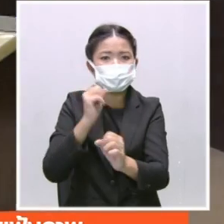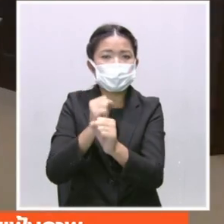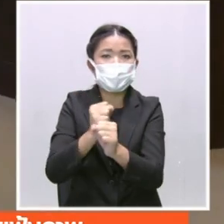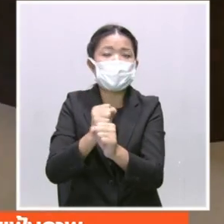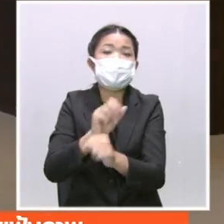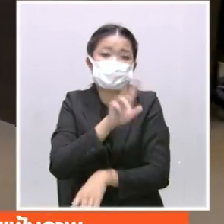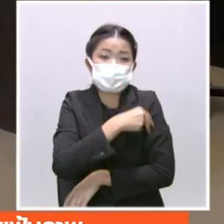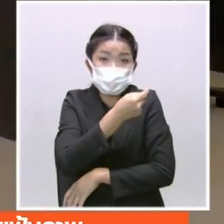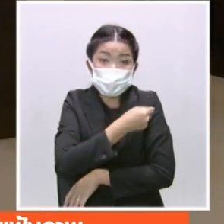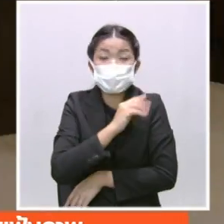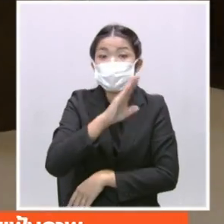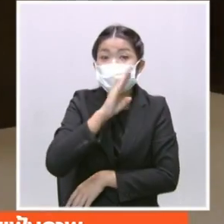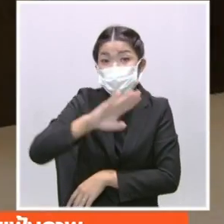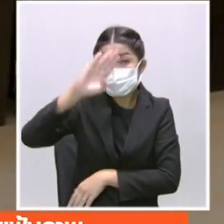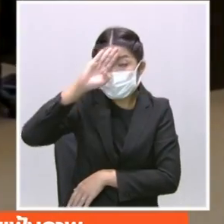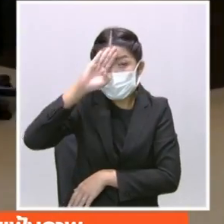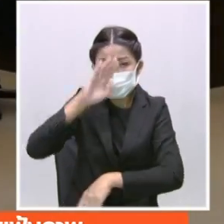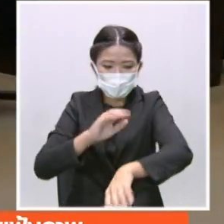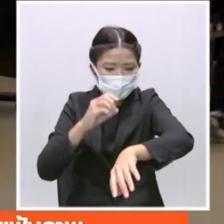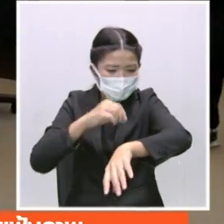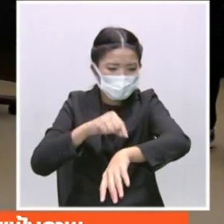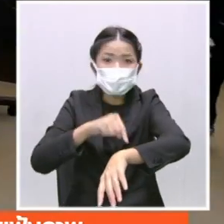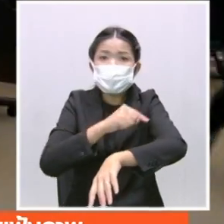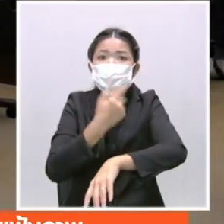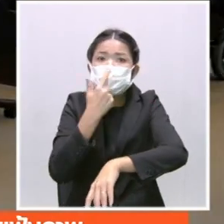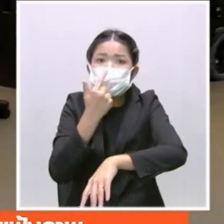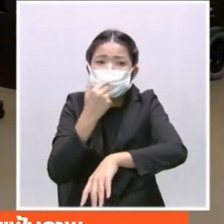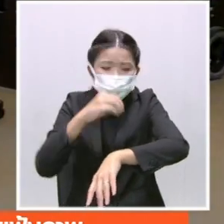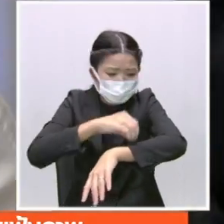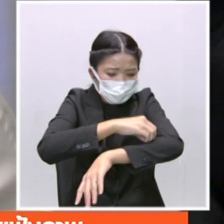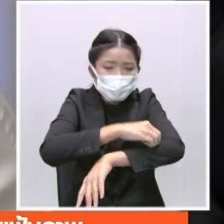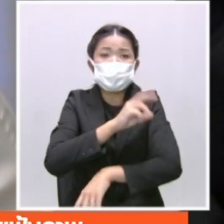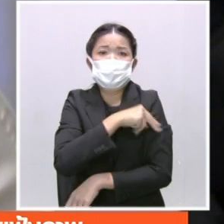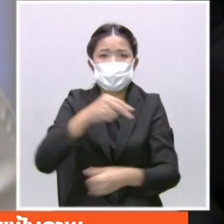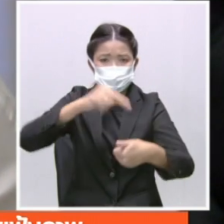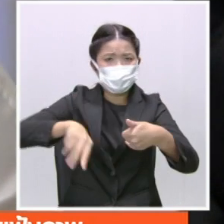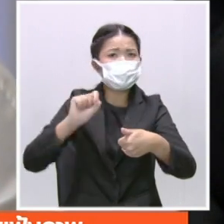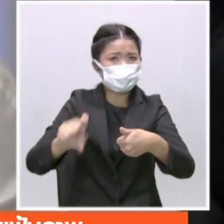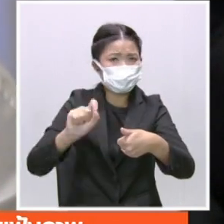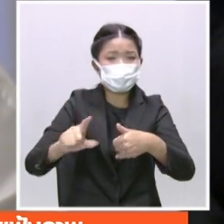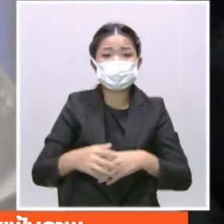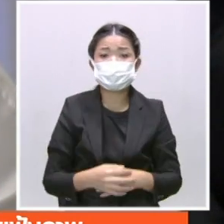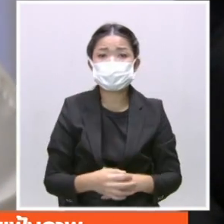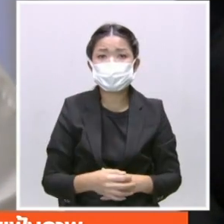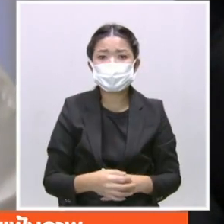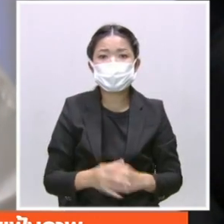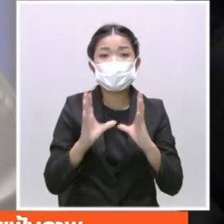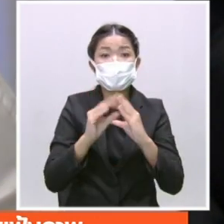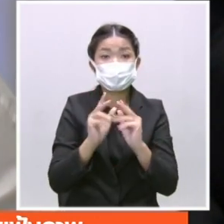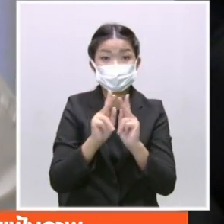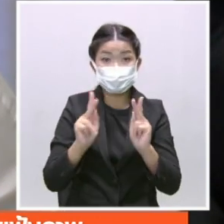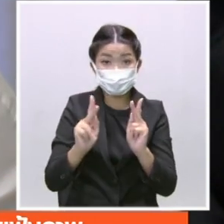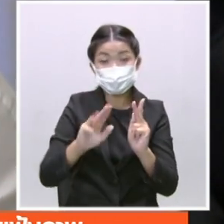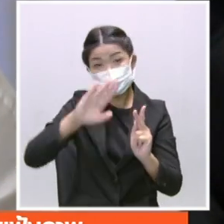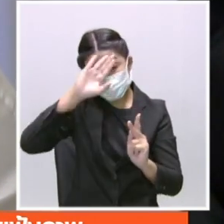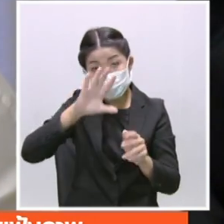ะคะรวมถึงหากมีอาการผื่นแดงตามมือเท้าให้รีบพบแพทย์ทันทีหลังจากนี้จะมีการประชุมคณะกรรมการ